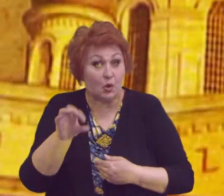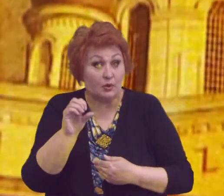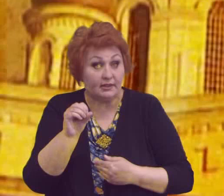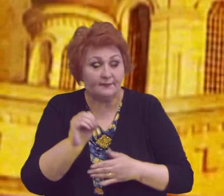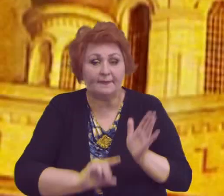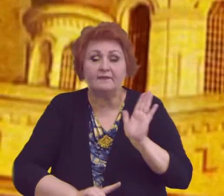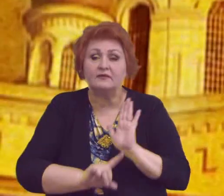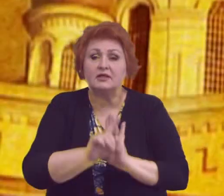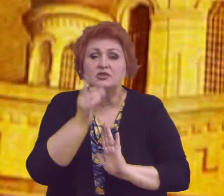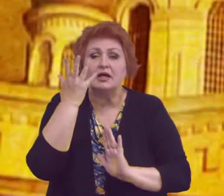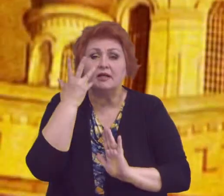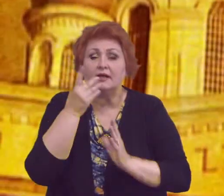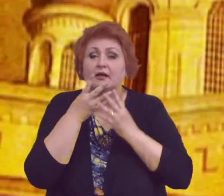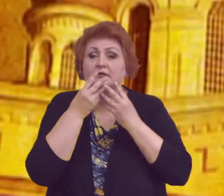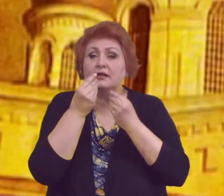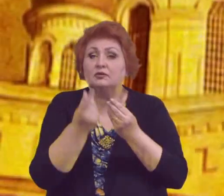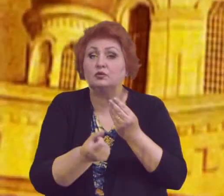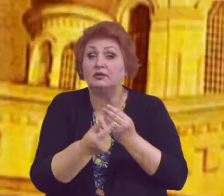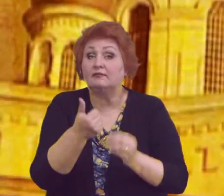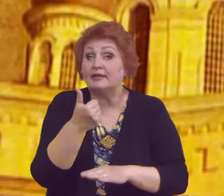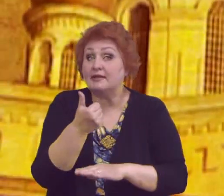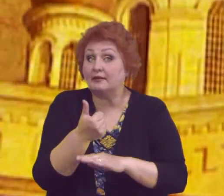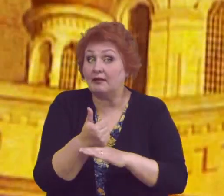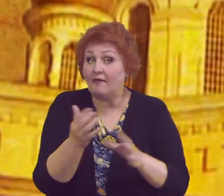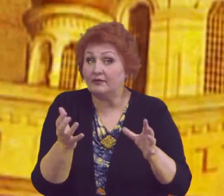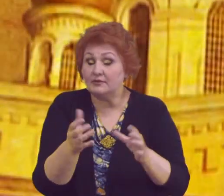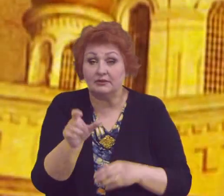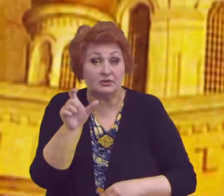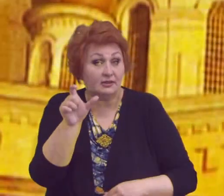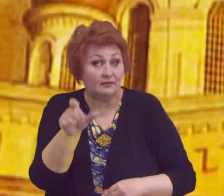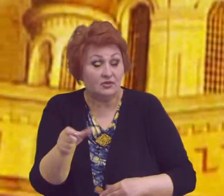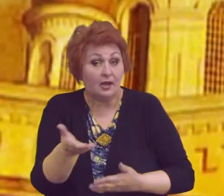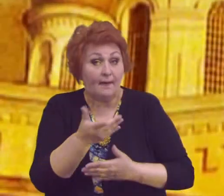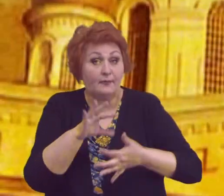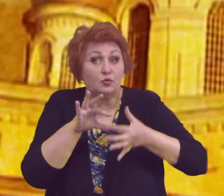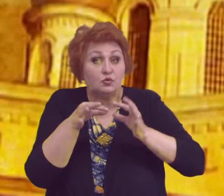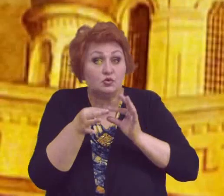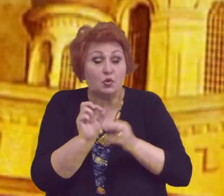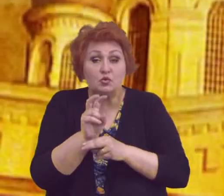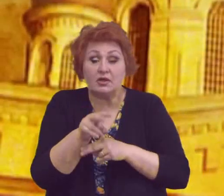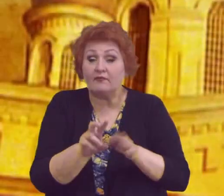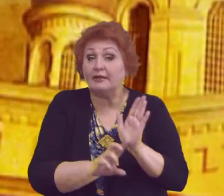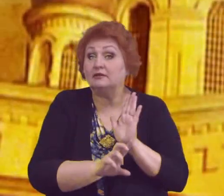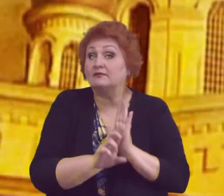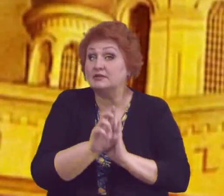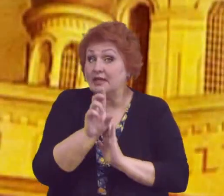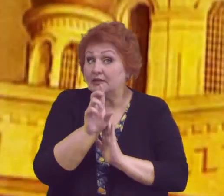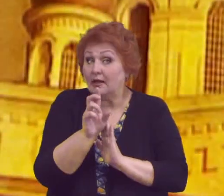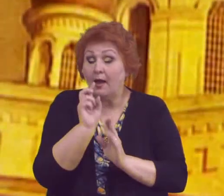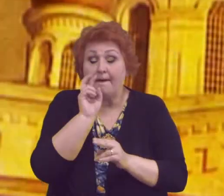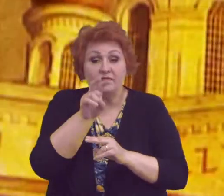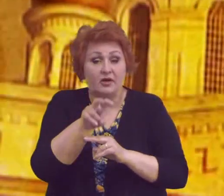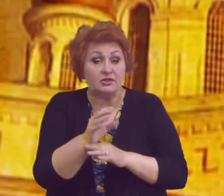если поначалу, когда еще мирской дух является главным содержанием человека, ему сложно войти в церковь, то по